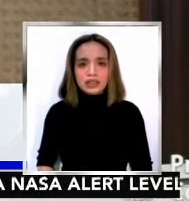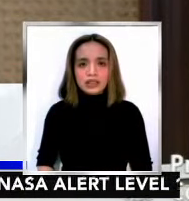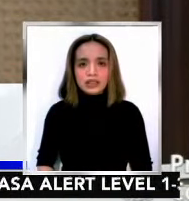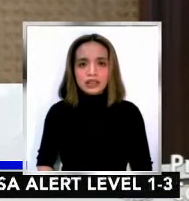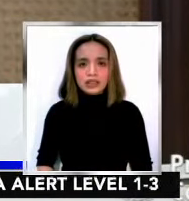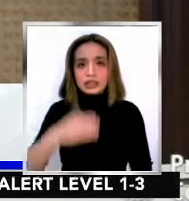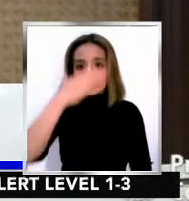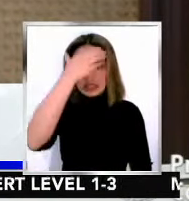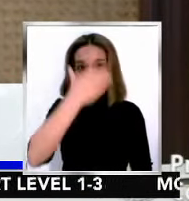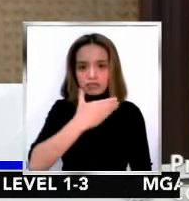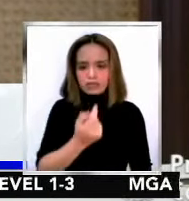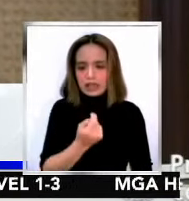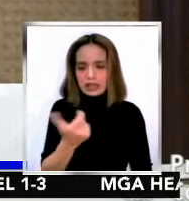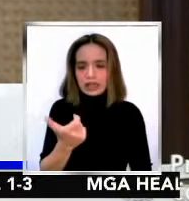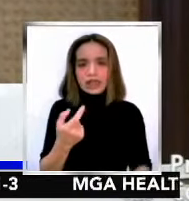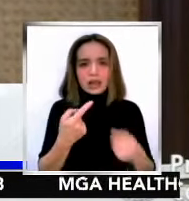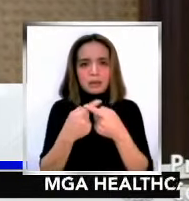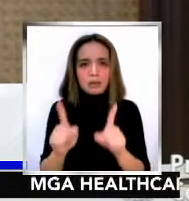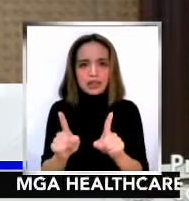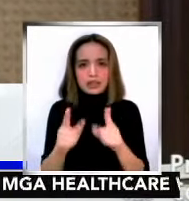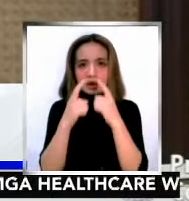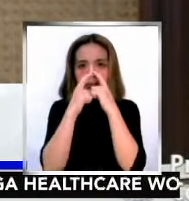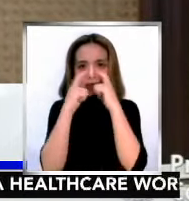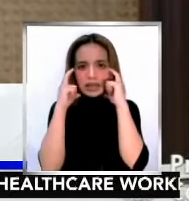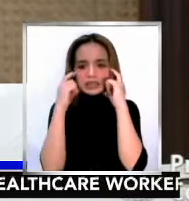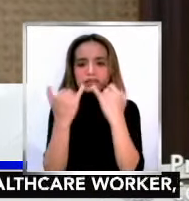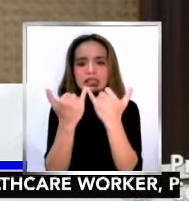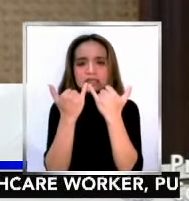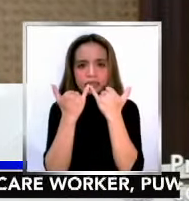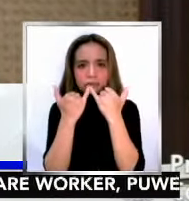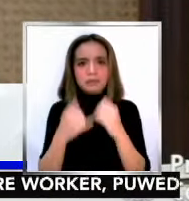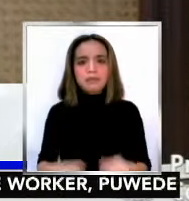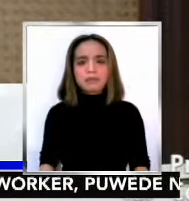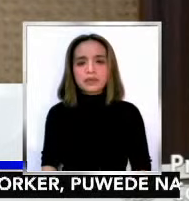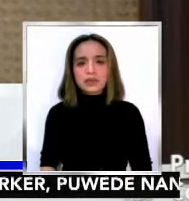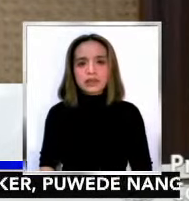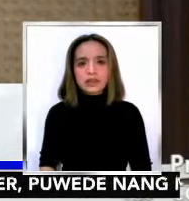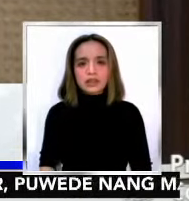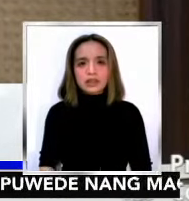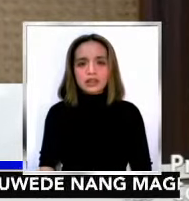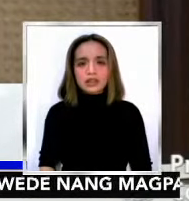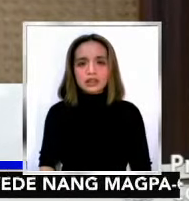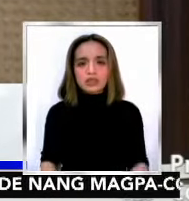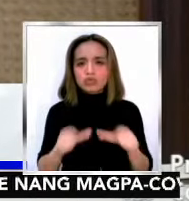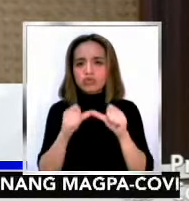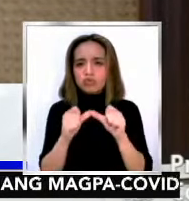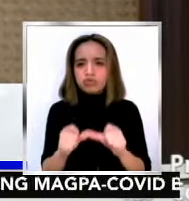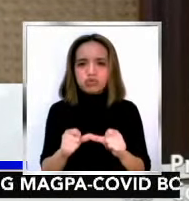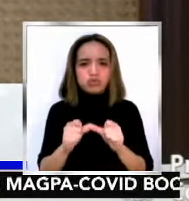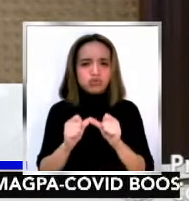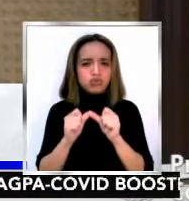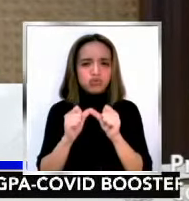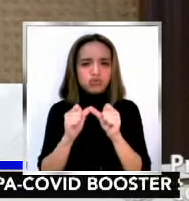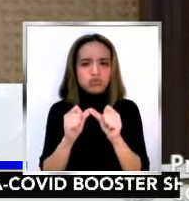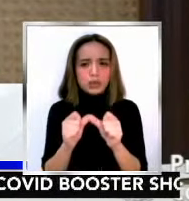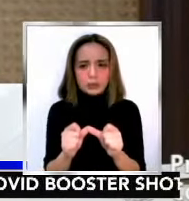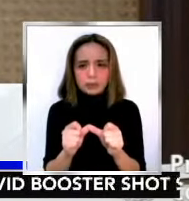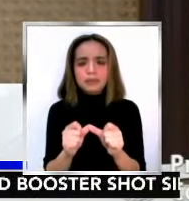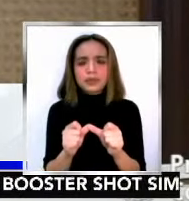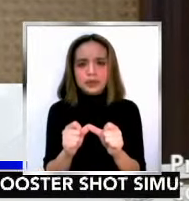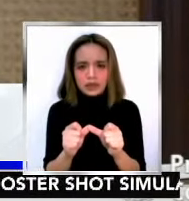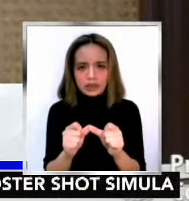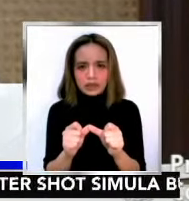mask. Yung mask will forever remain and it will be part of